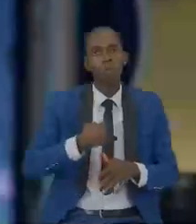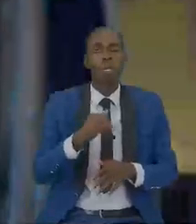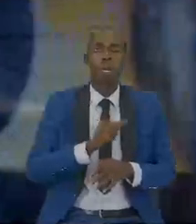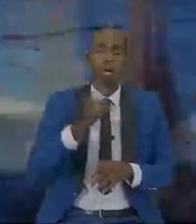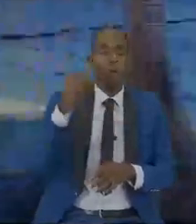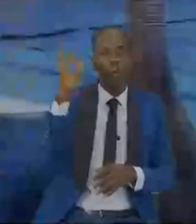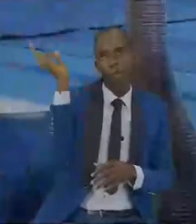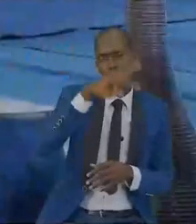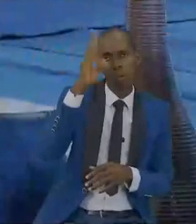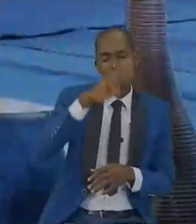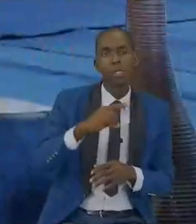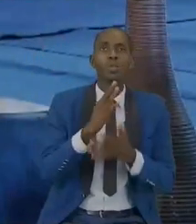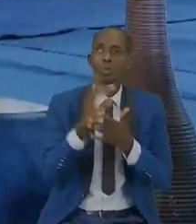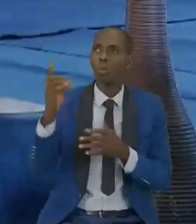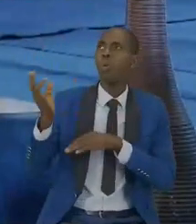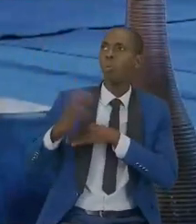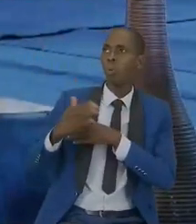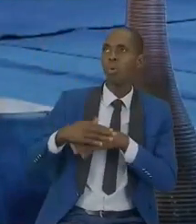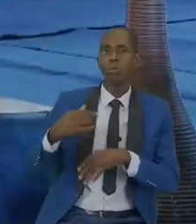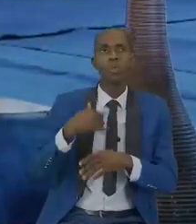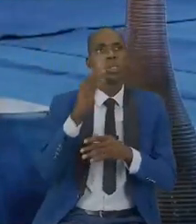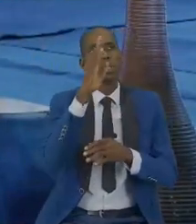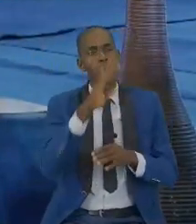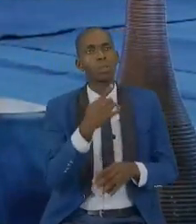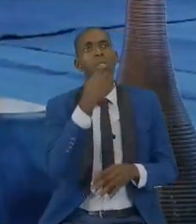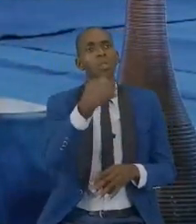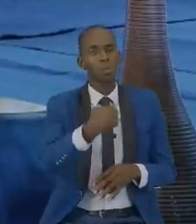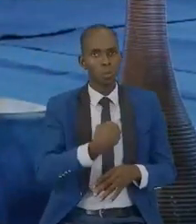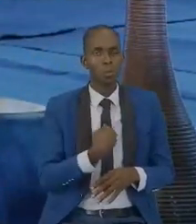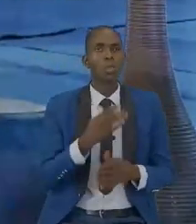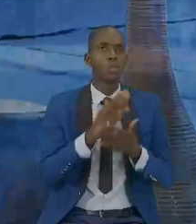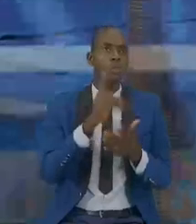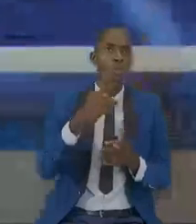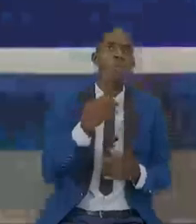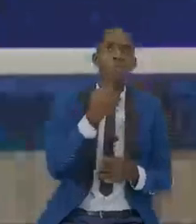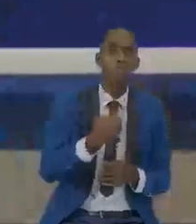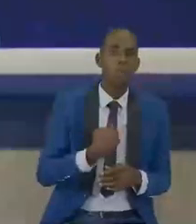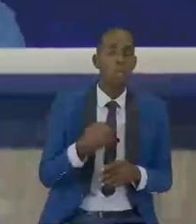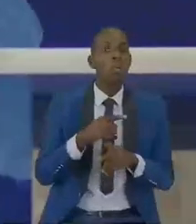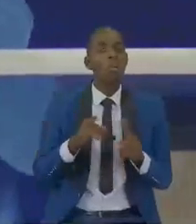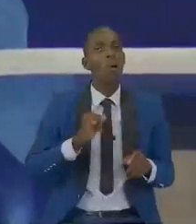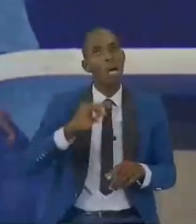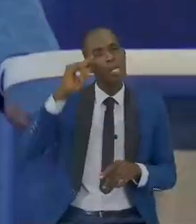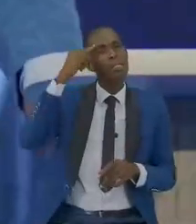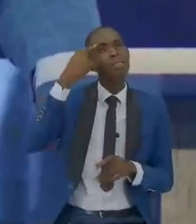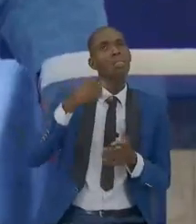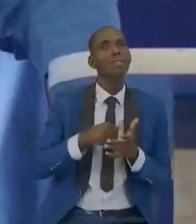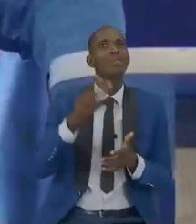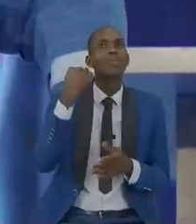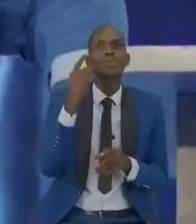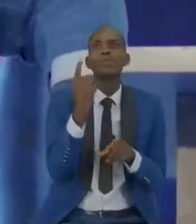été payé pour moi. Et j'ai mené ma vie imprudemment. Quelqu'un m'en avait parlé, un prédicateur, un